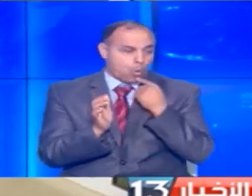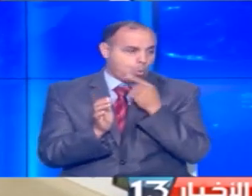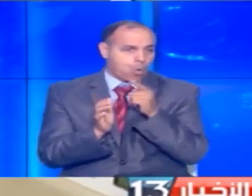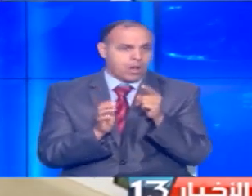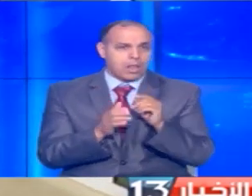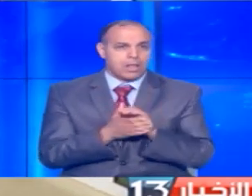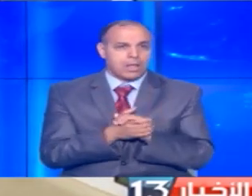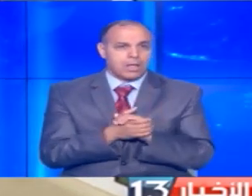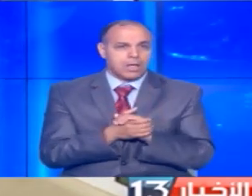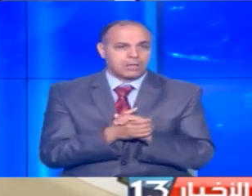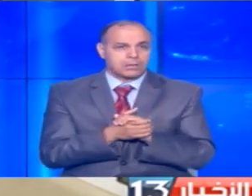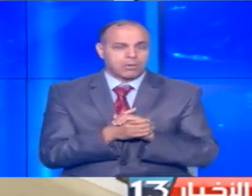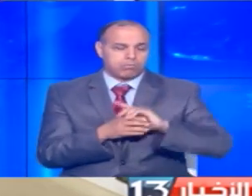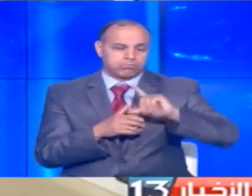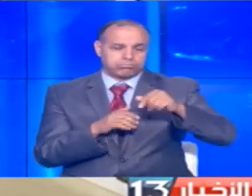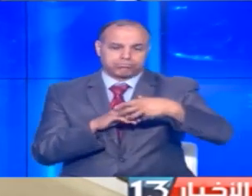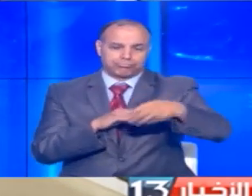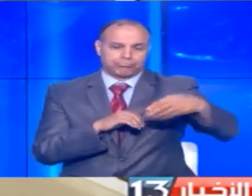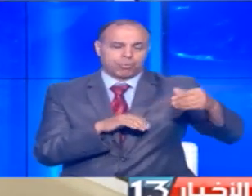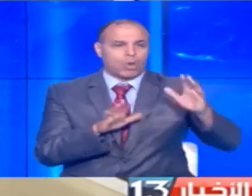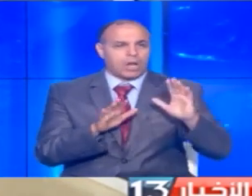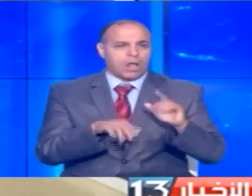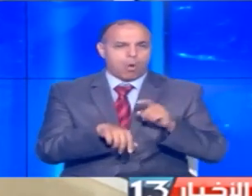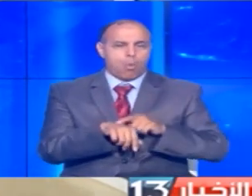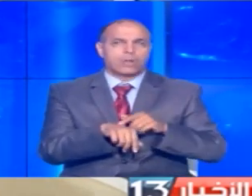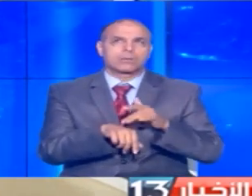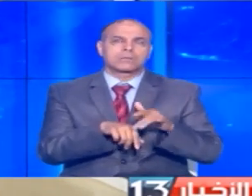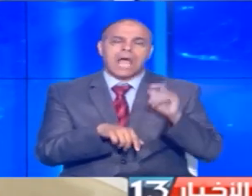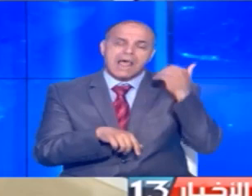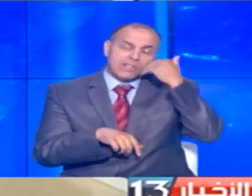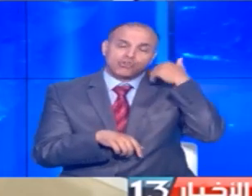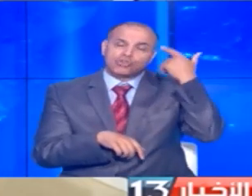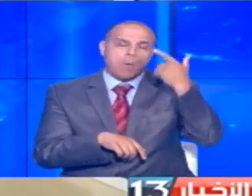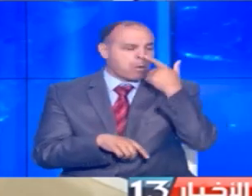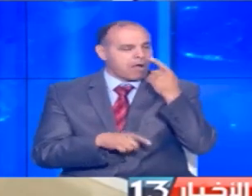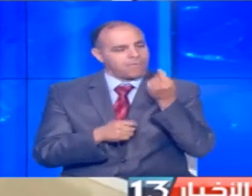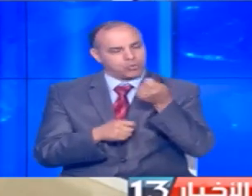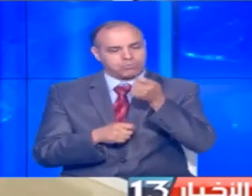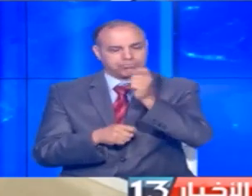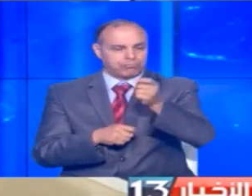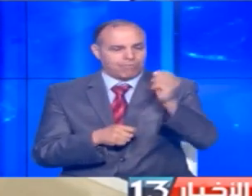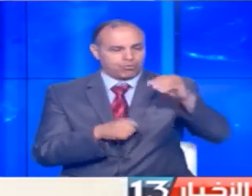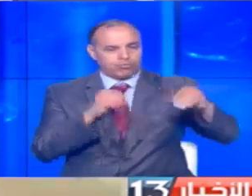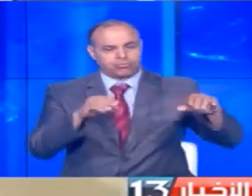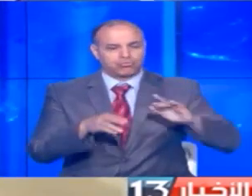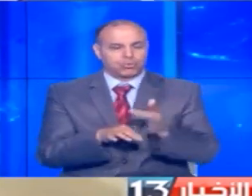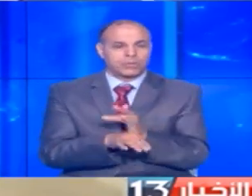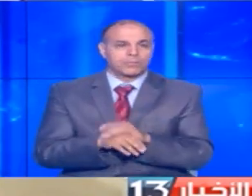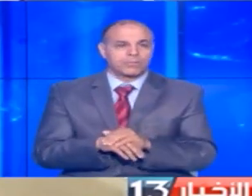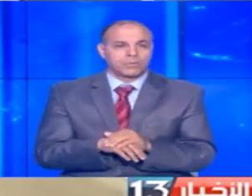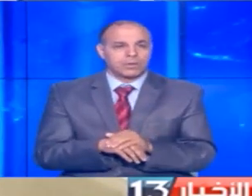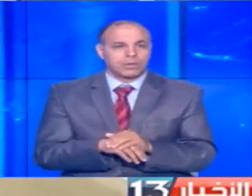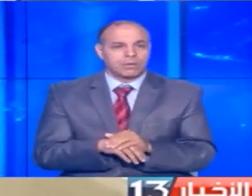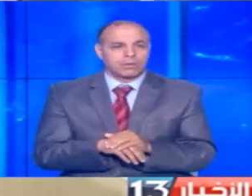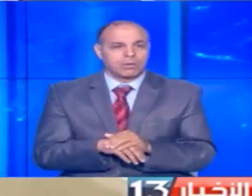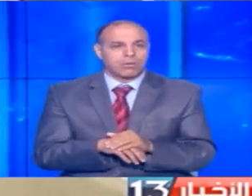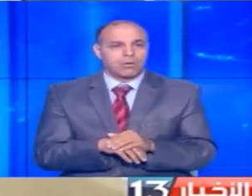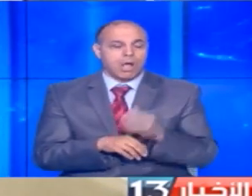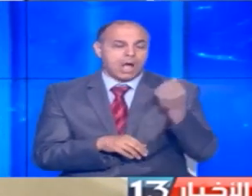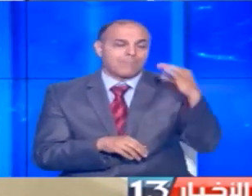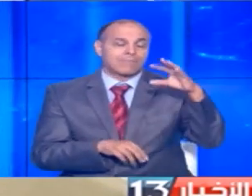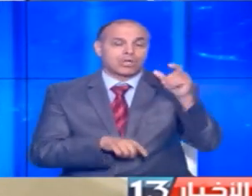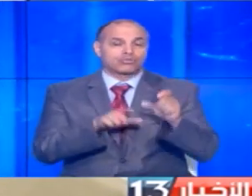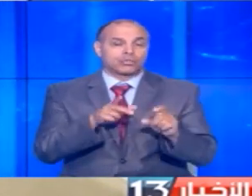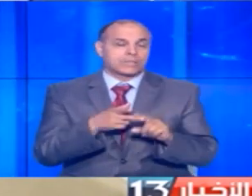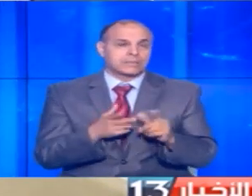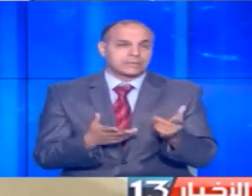اللي بديت قاعدين يخلصوا في مزور، وبلو تار معناتها نهار الاثنين جاي تكون كلهم خلصوا إن شاء الله. هما توا 500 واحد،